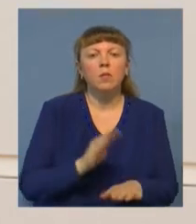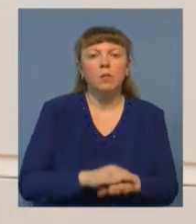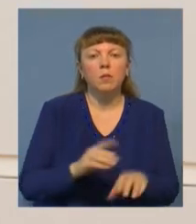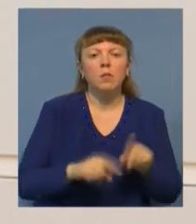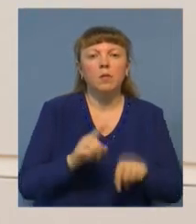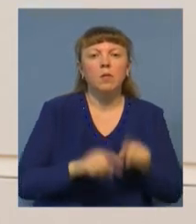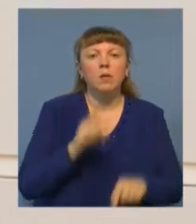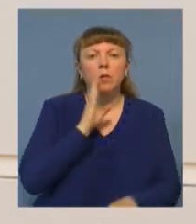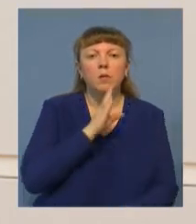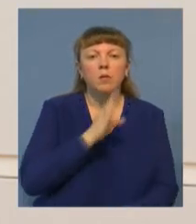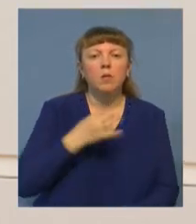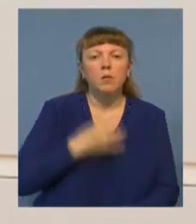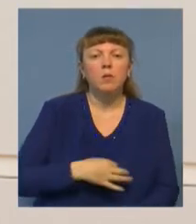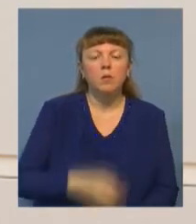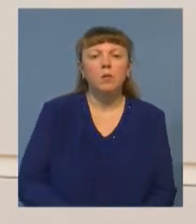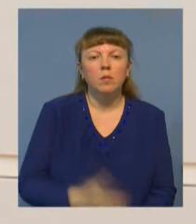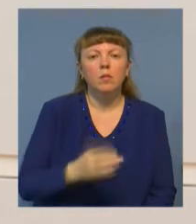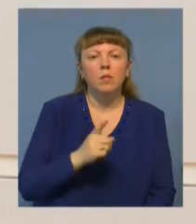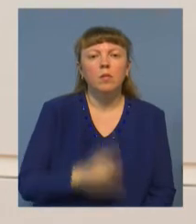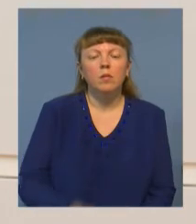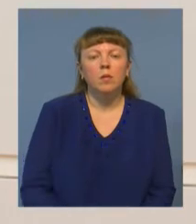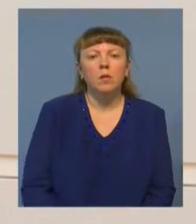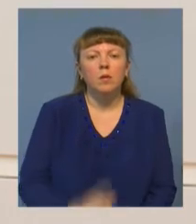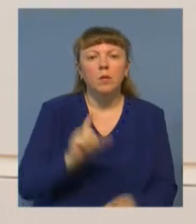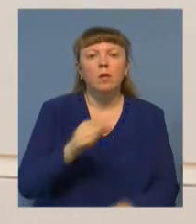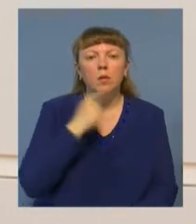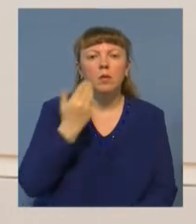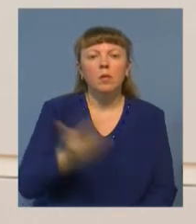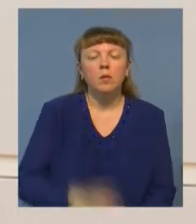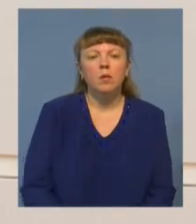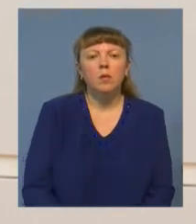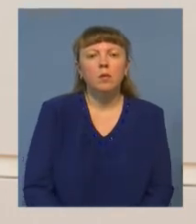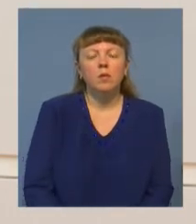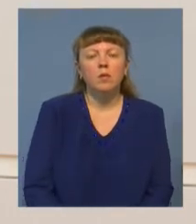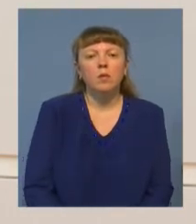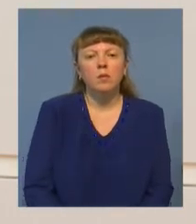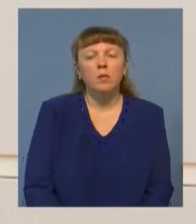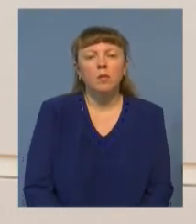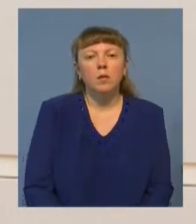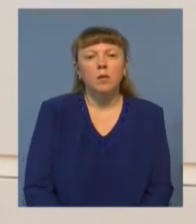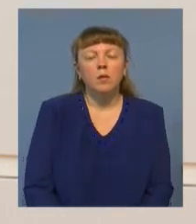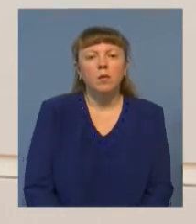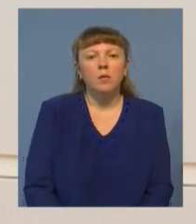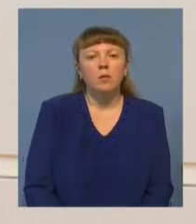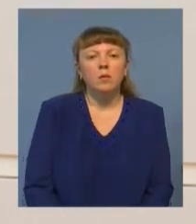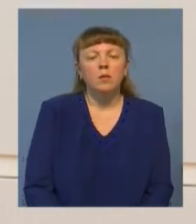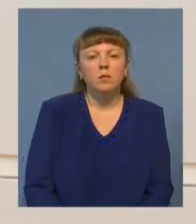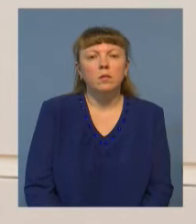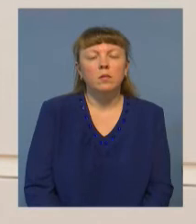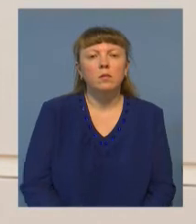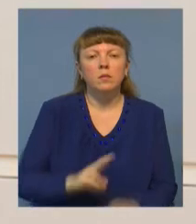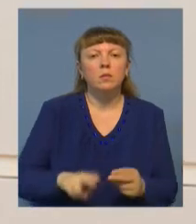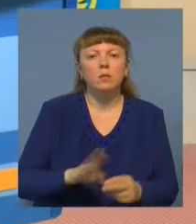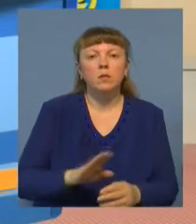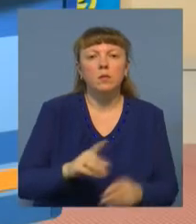отношений между матерью и сыном для того, чтобы выехать за пределы Республики Казахстан. Это утеряно свидетельство о рождении, получается? Нет, оно было